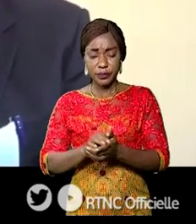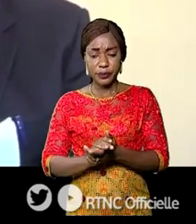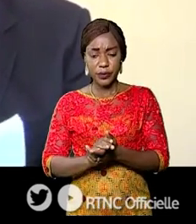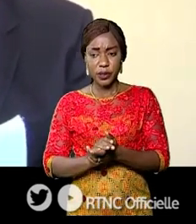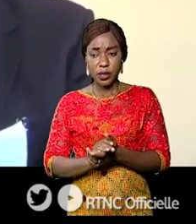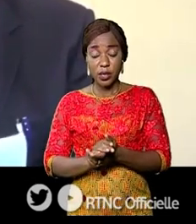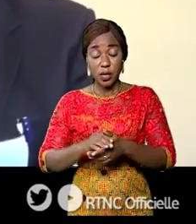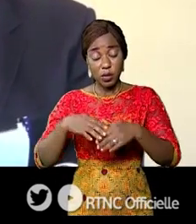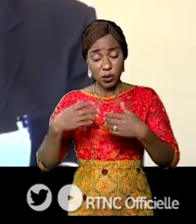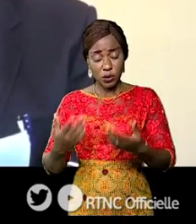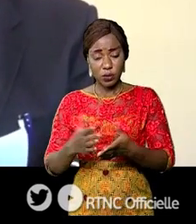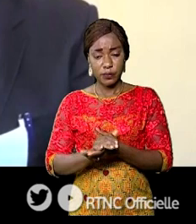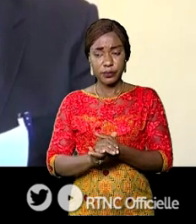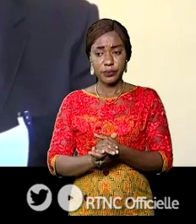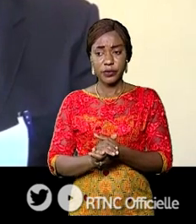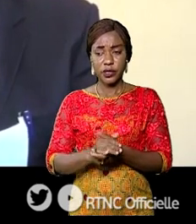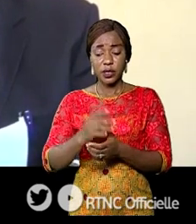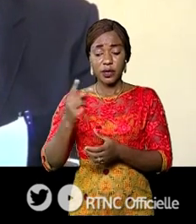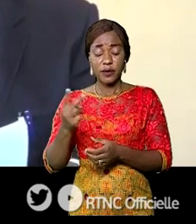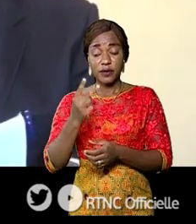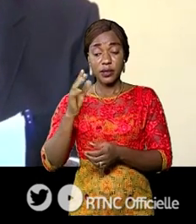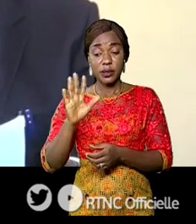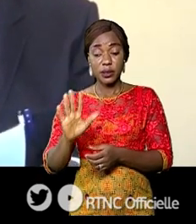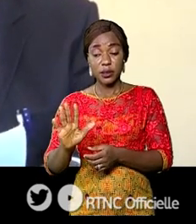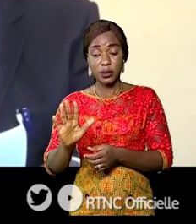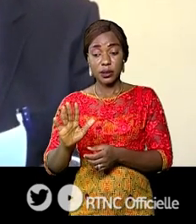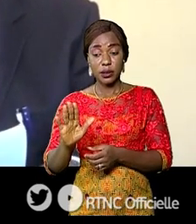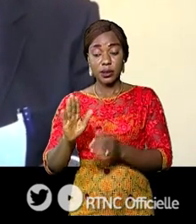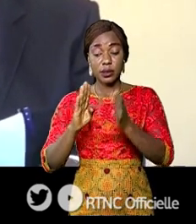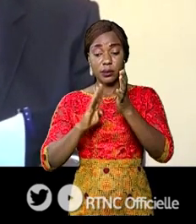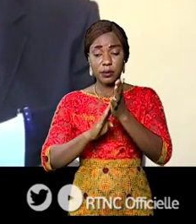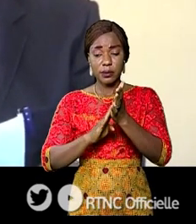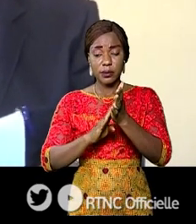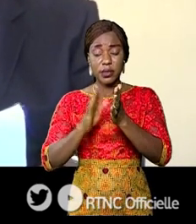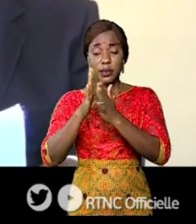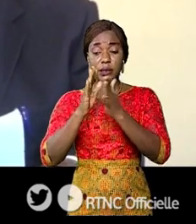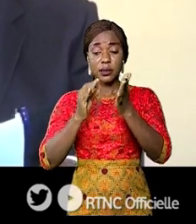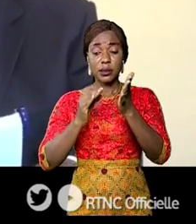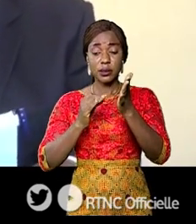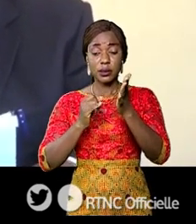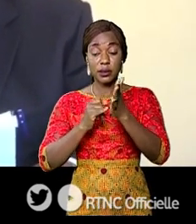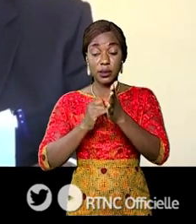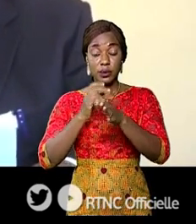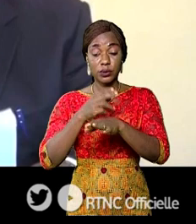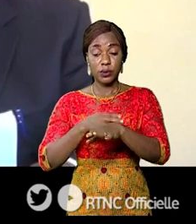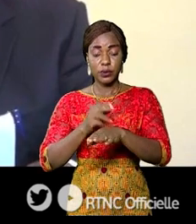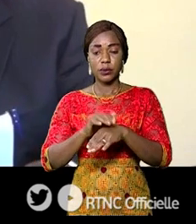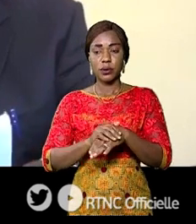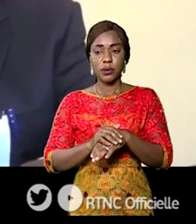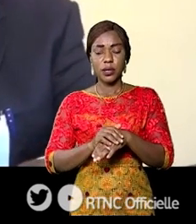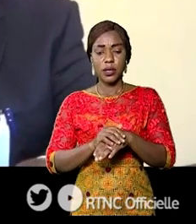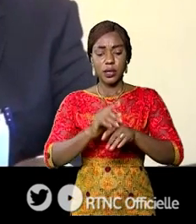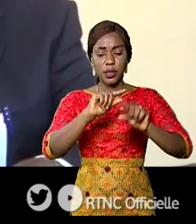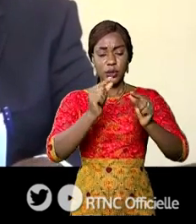Les faits. Le 25 septembre 2020, vers 16h, heure locale,